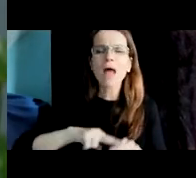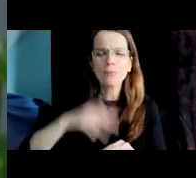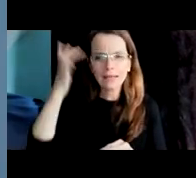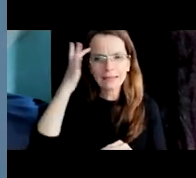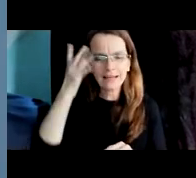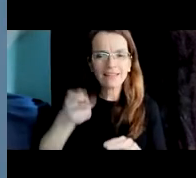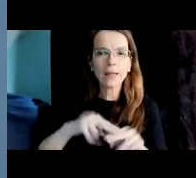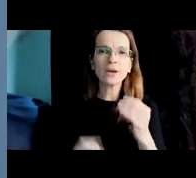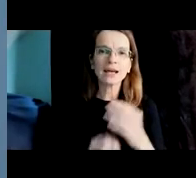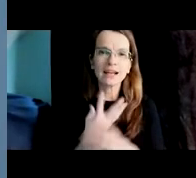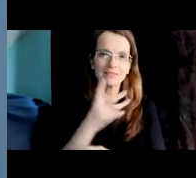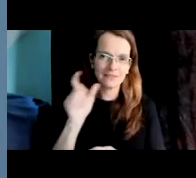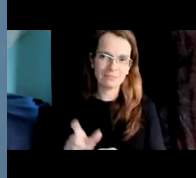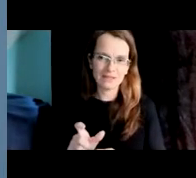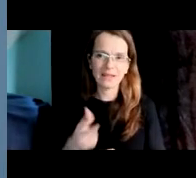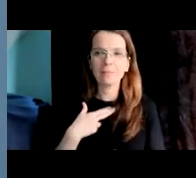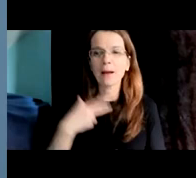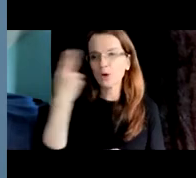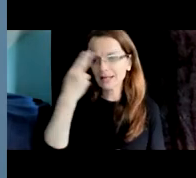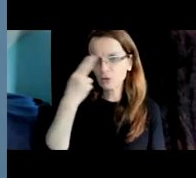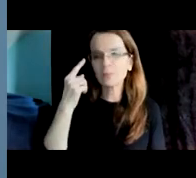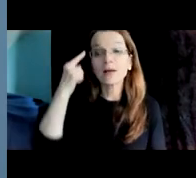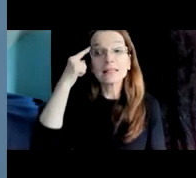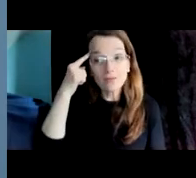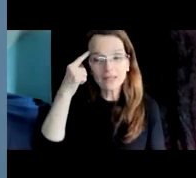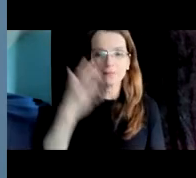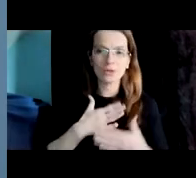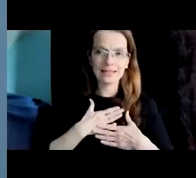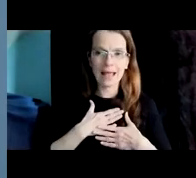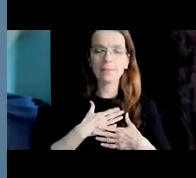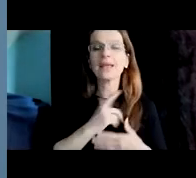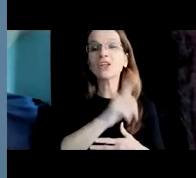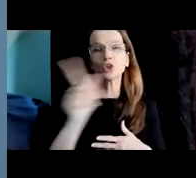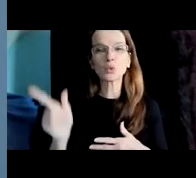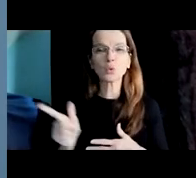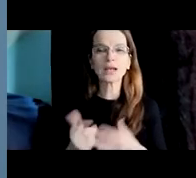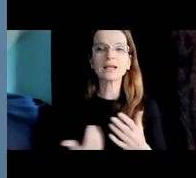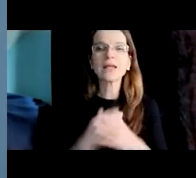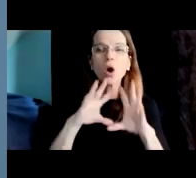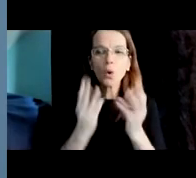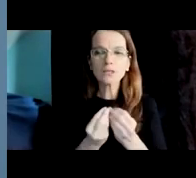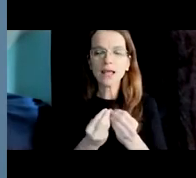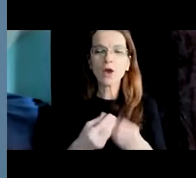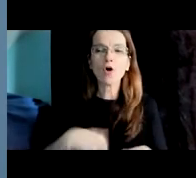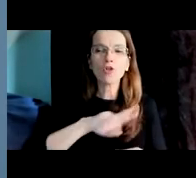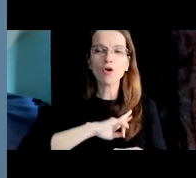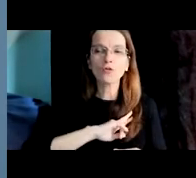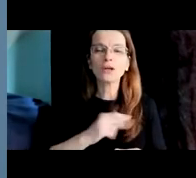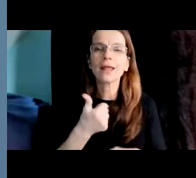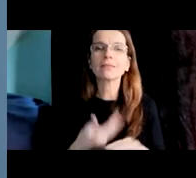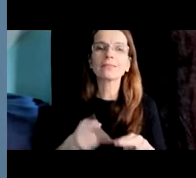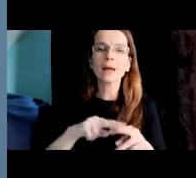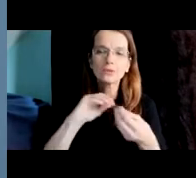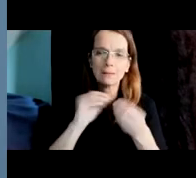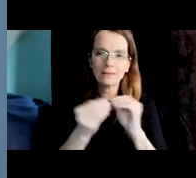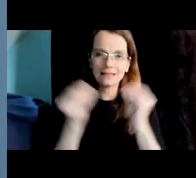bitje. Imamo razum, zavedamo se sami sebe in drugih. Za vse to je odgovoren eden izmed najbolj zapletenih